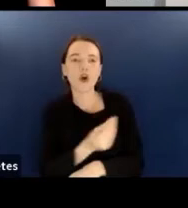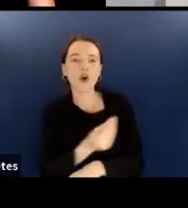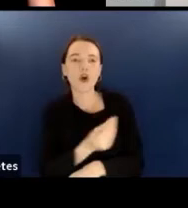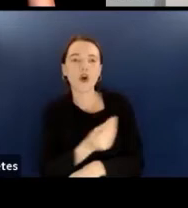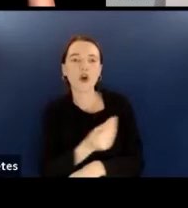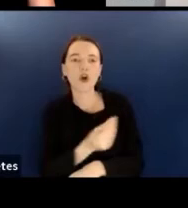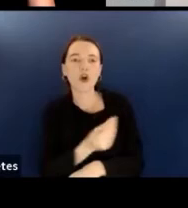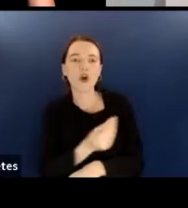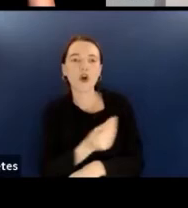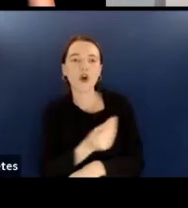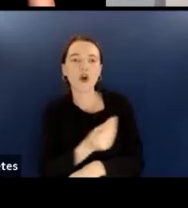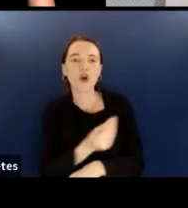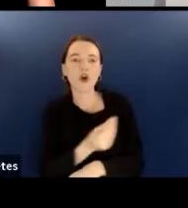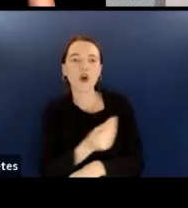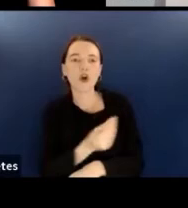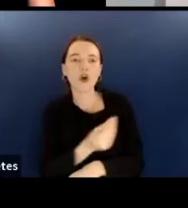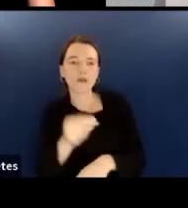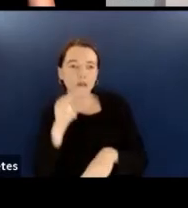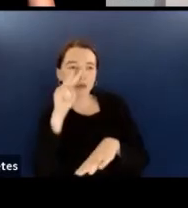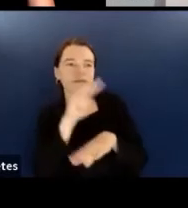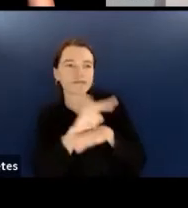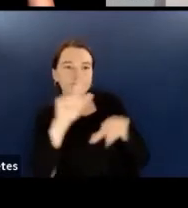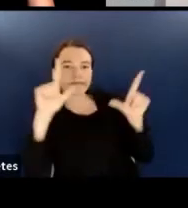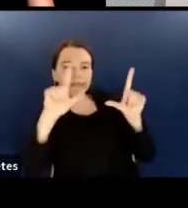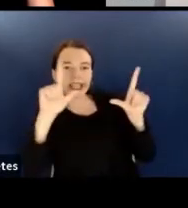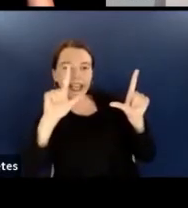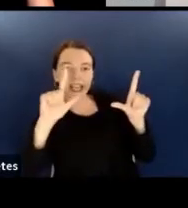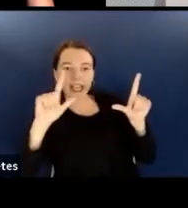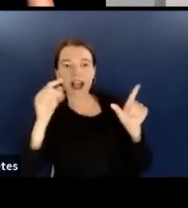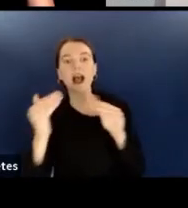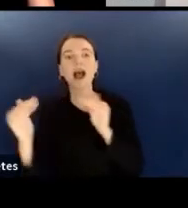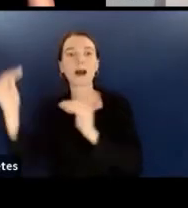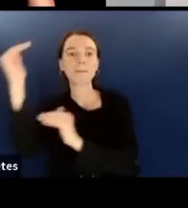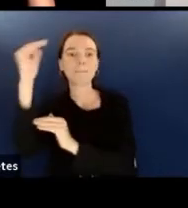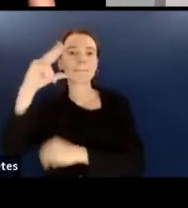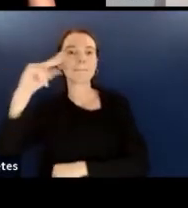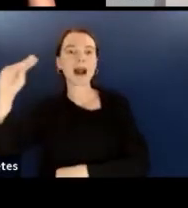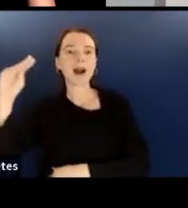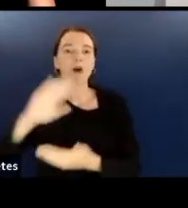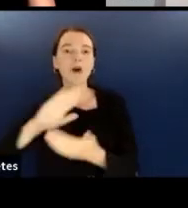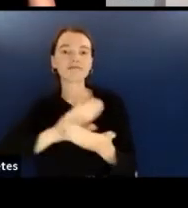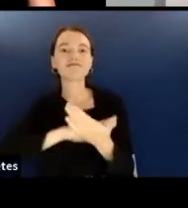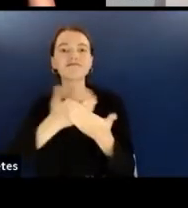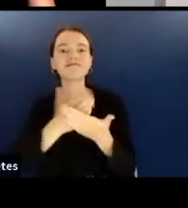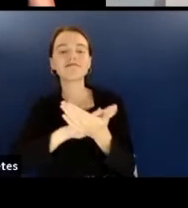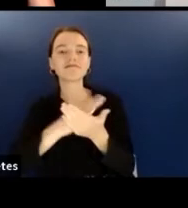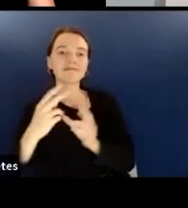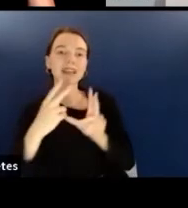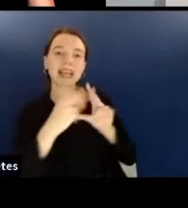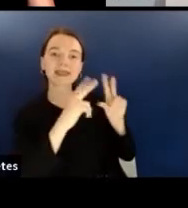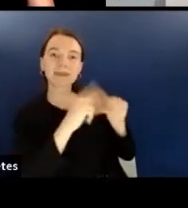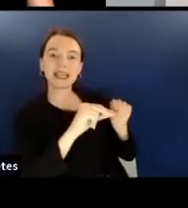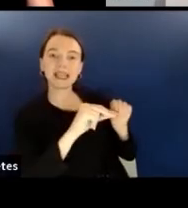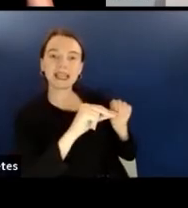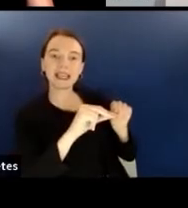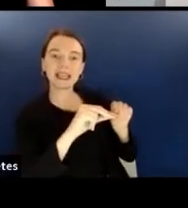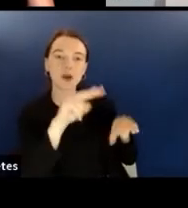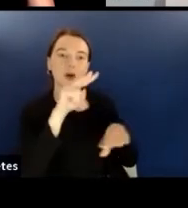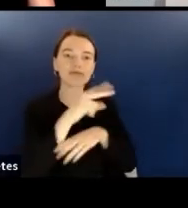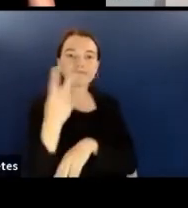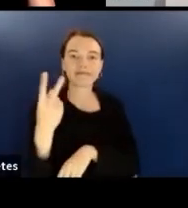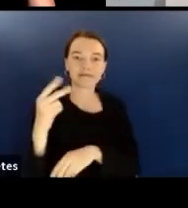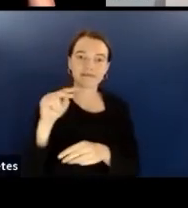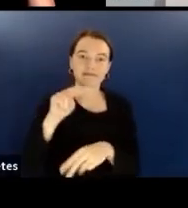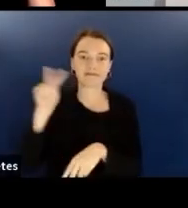c'est chiant quoi, c'est chiant. Du contenu qui était diffusé, l'information. Et donc, quelque part, ça nous a